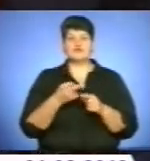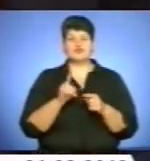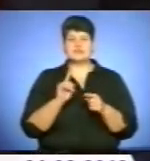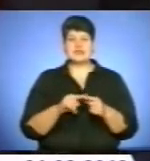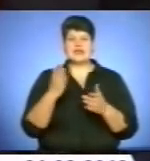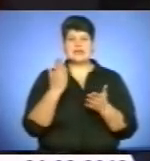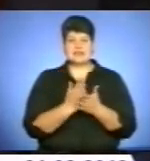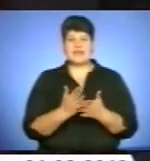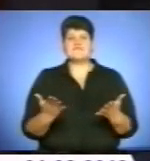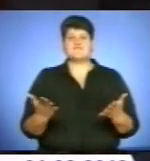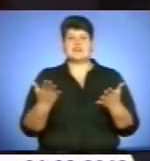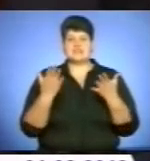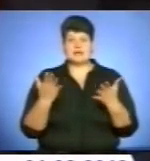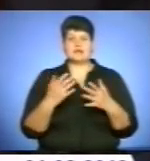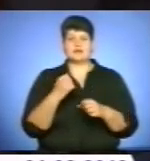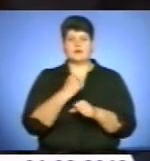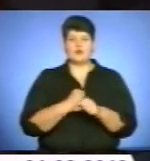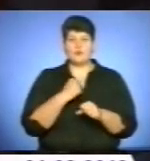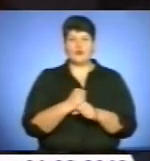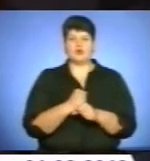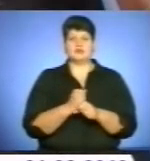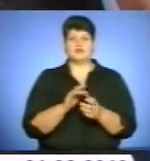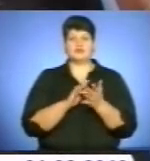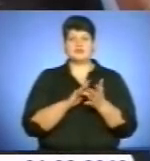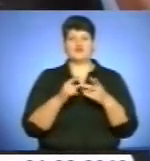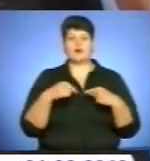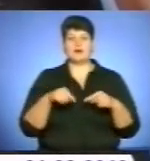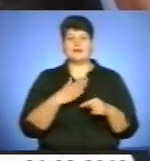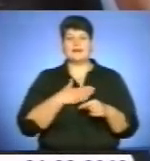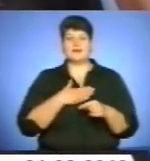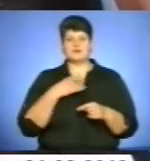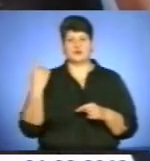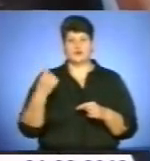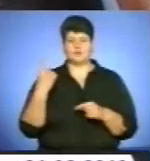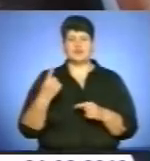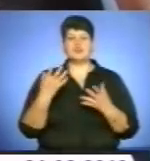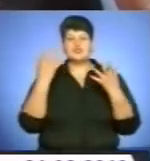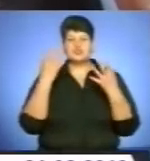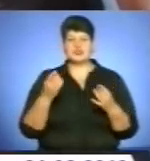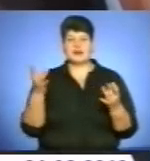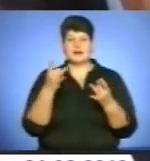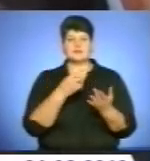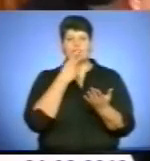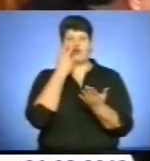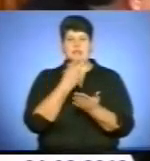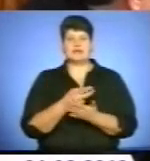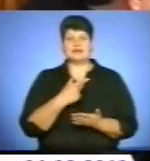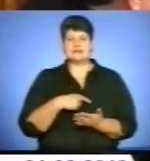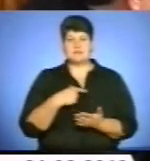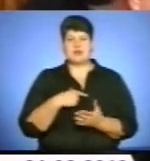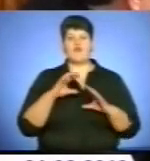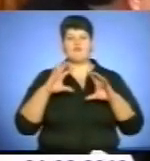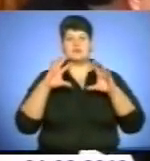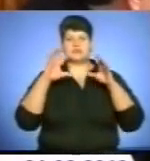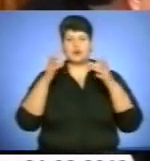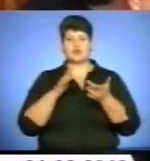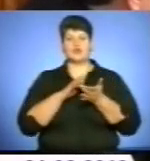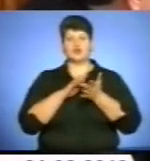визнання продуктивної роботи туристичної галузі нашої області і слушна нагода ще раз зарепрезентувати себе у міжнародній